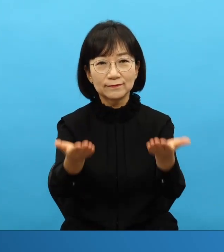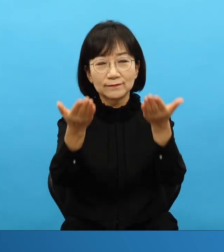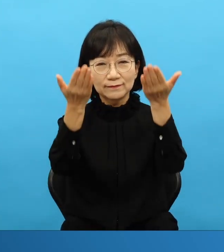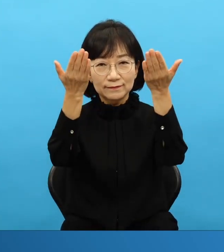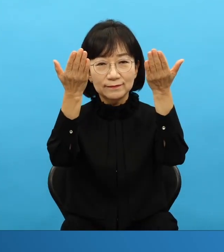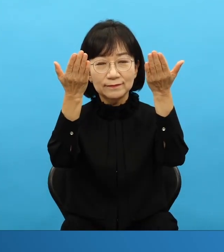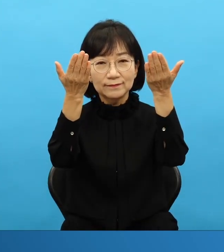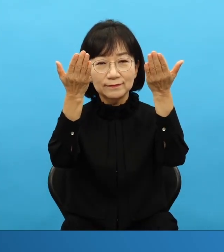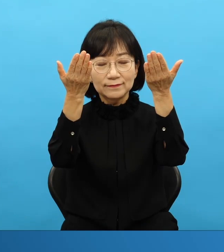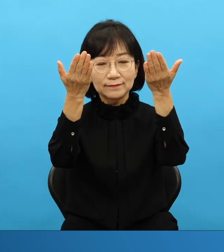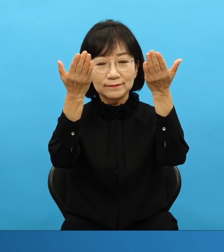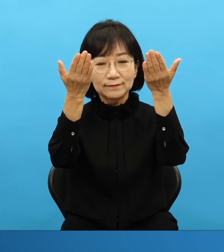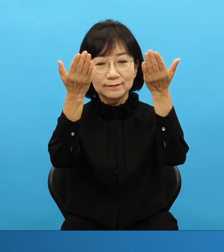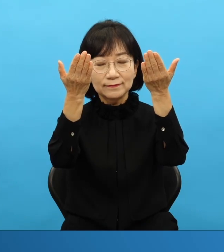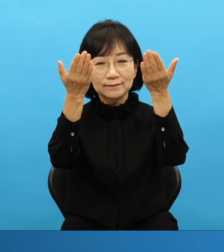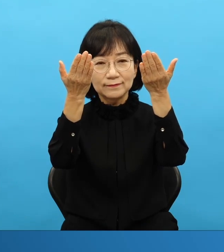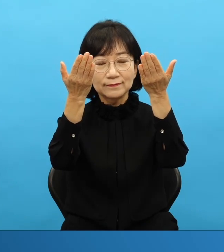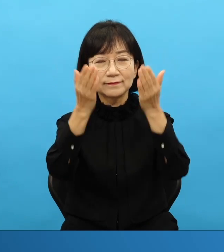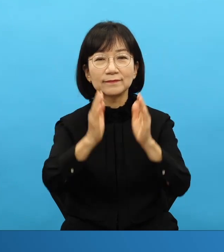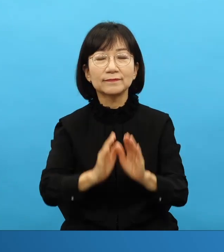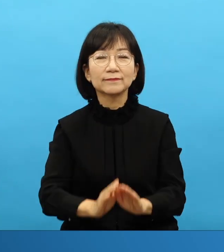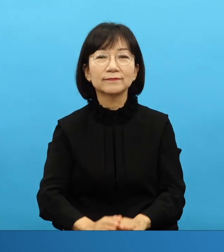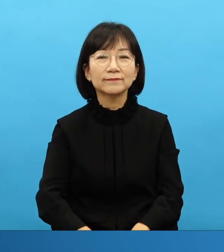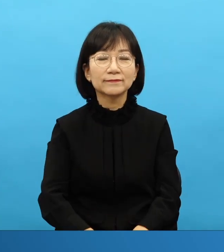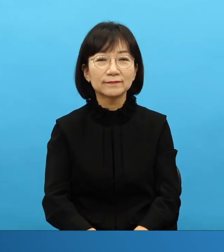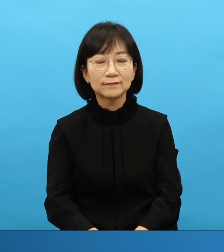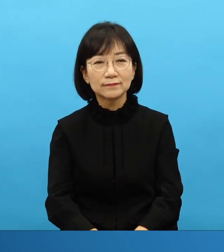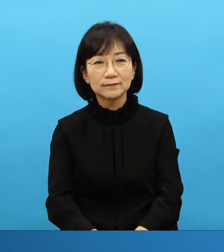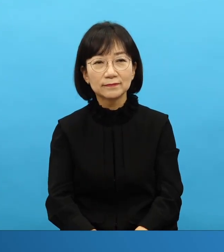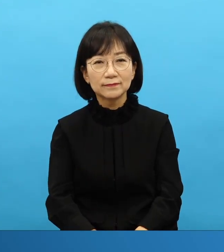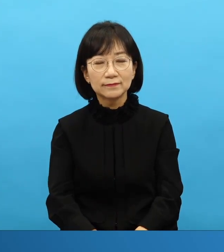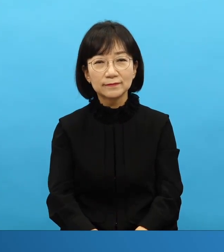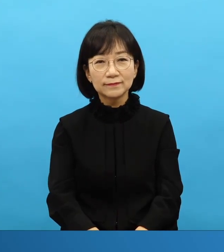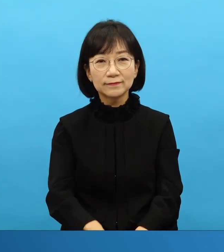神是个灵，所以拜他的必须用心灵和诚实拜他。阿门。